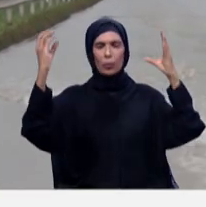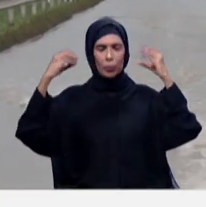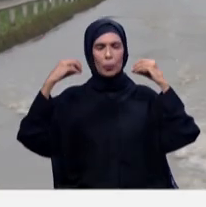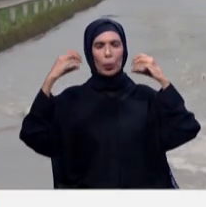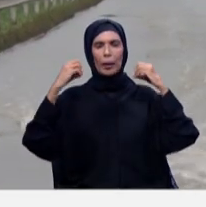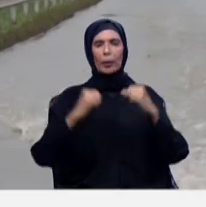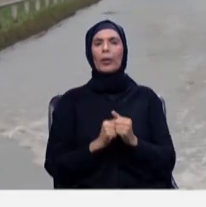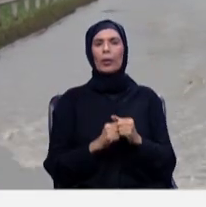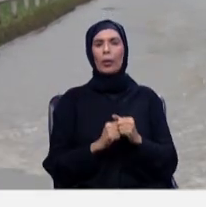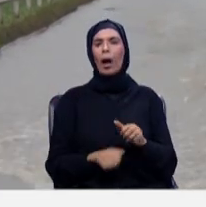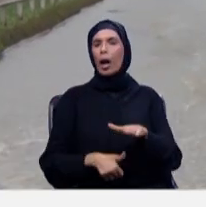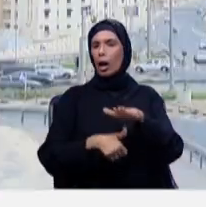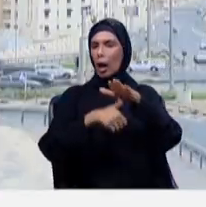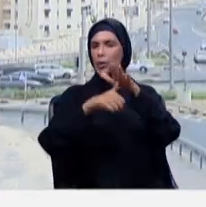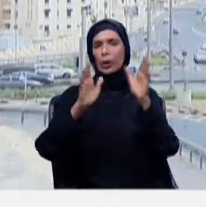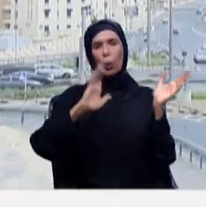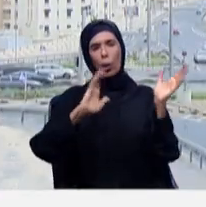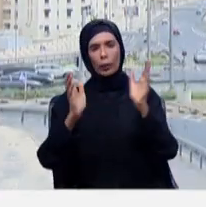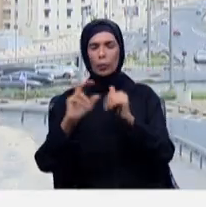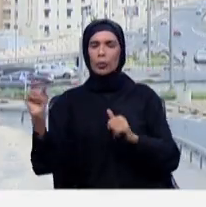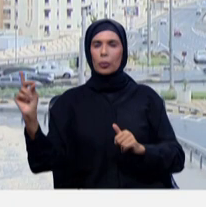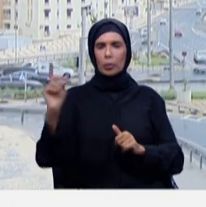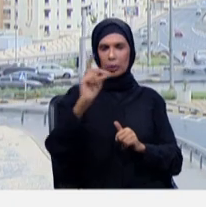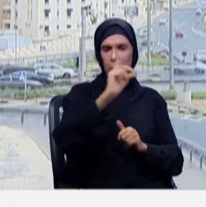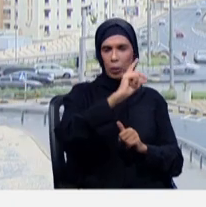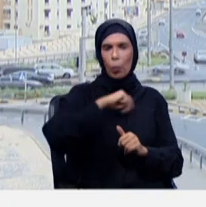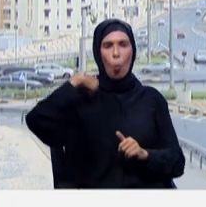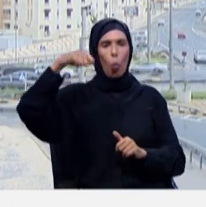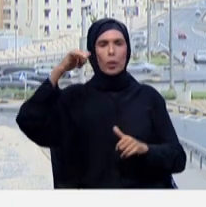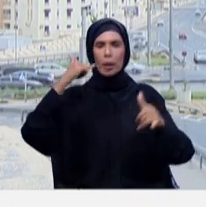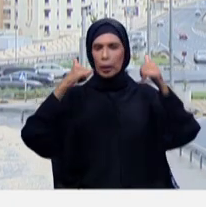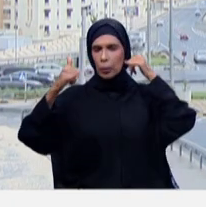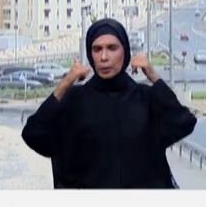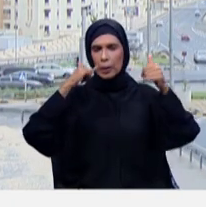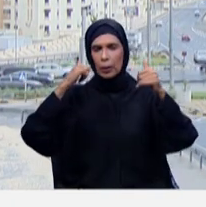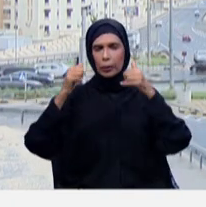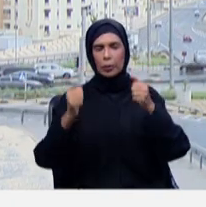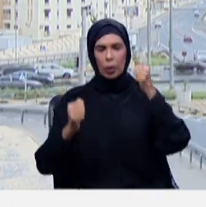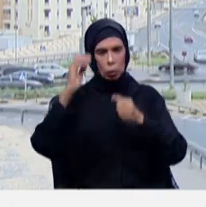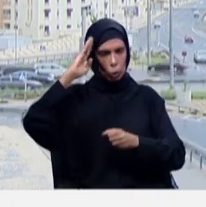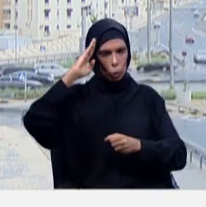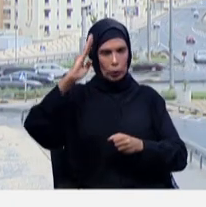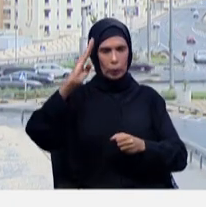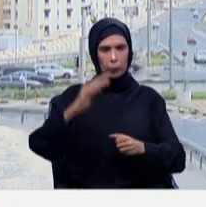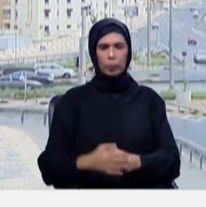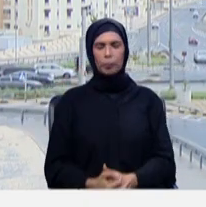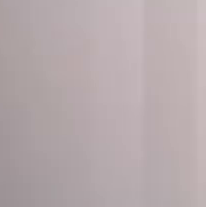أحمد الحجي، رئيس التوقعات الجوية بإدارة الأرصاد الجوية بوزارة المواصلات والاتصالات، شكرا جزيلا لك.